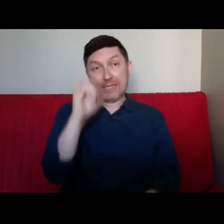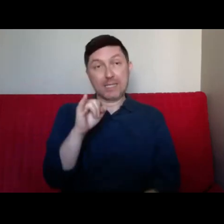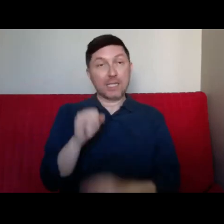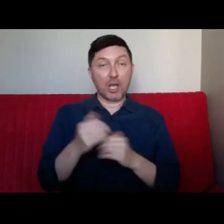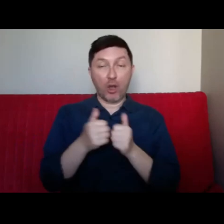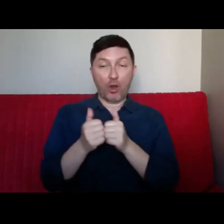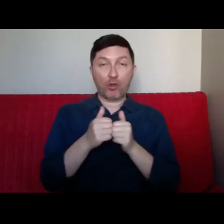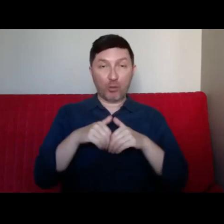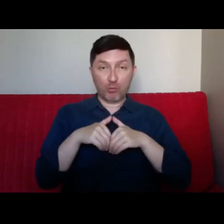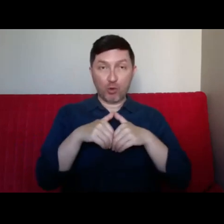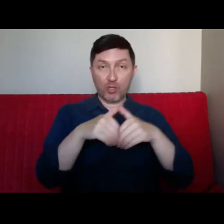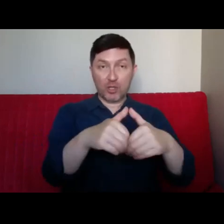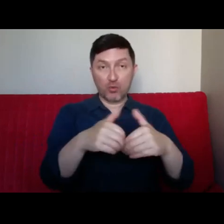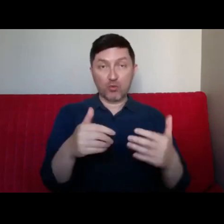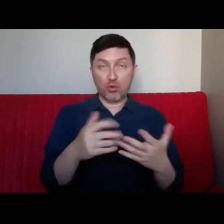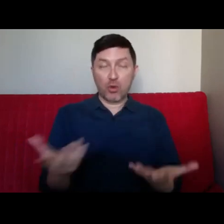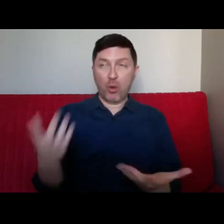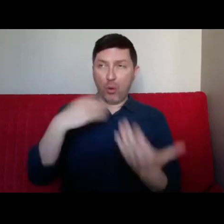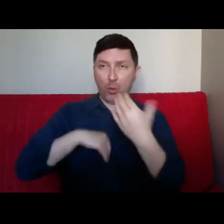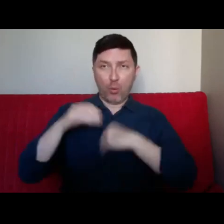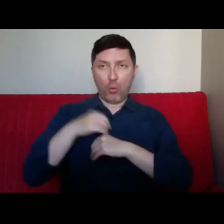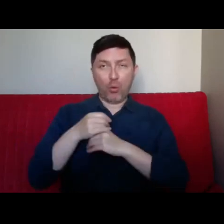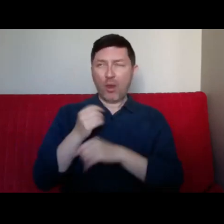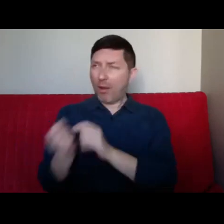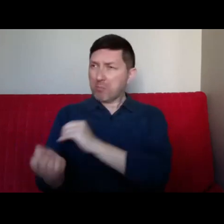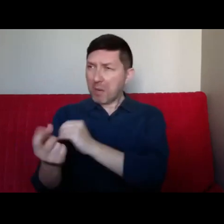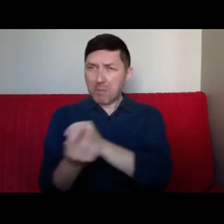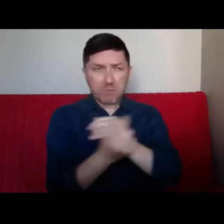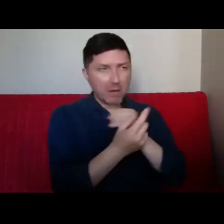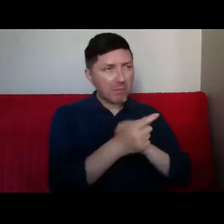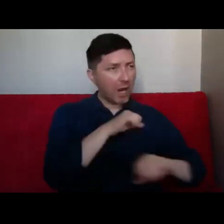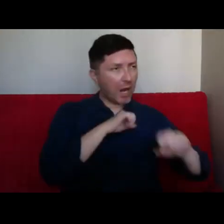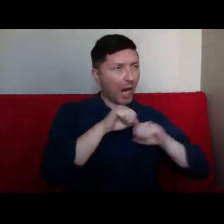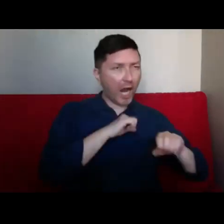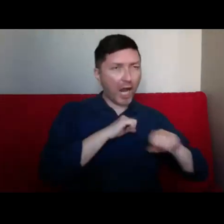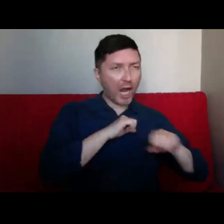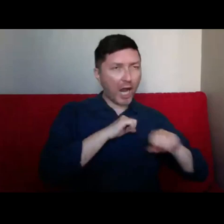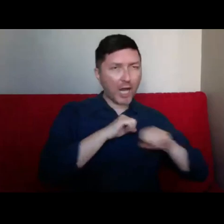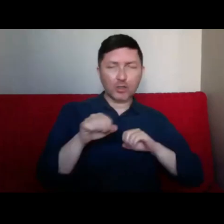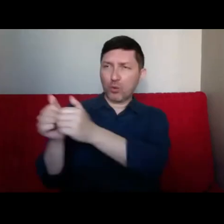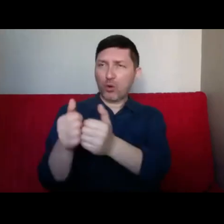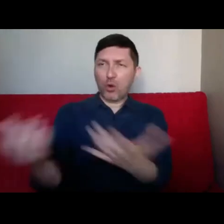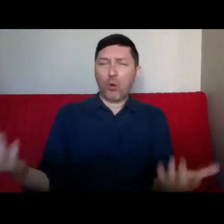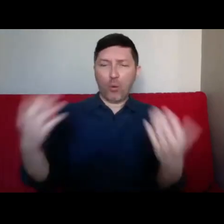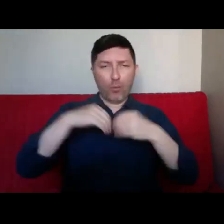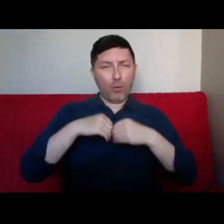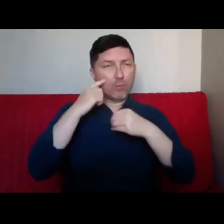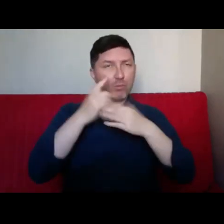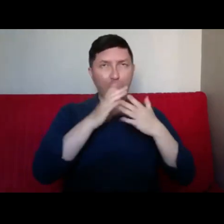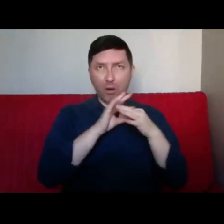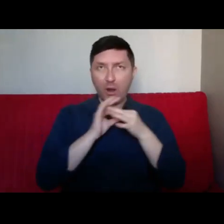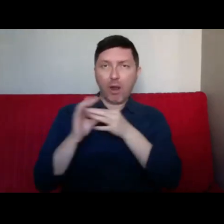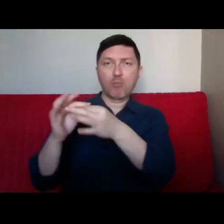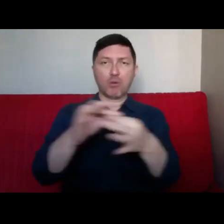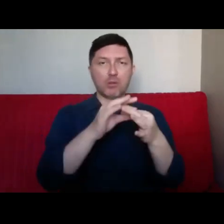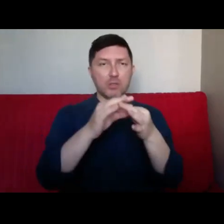s'approprier les actions, les initiatives des uns et des autres pour pouvoir les globaliser au niveau de l'Europe. Et je pense que l'Europe est vraiment le